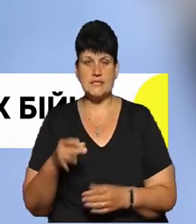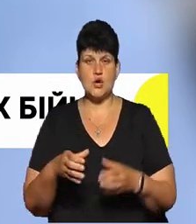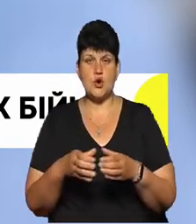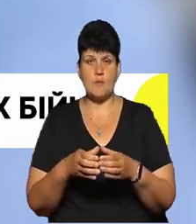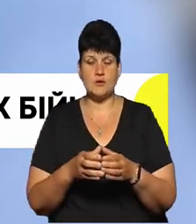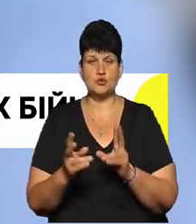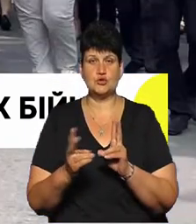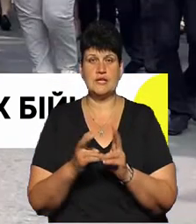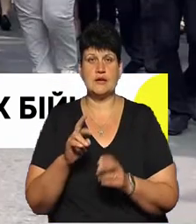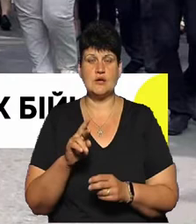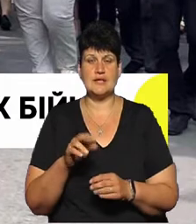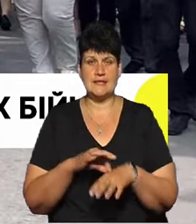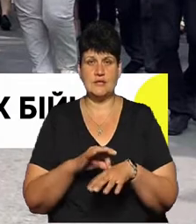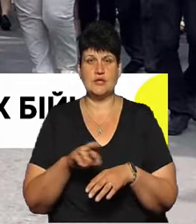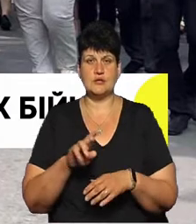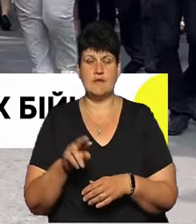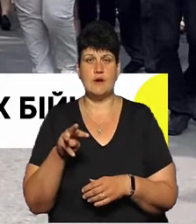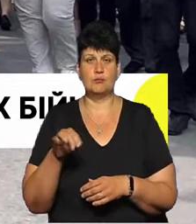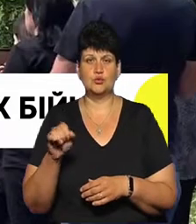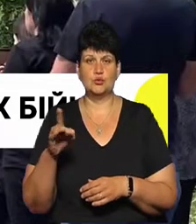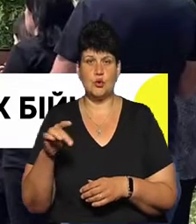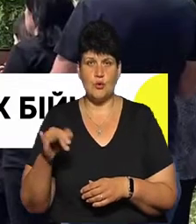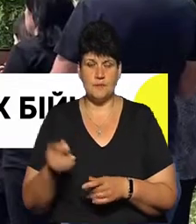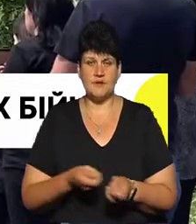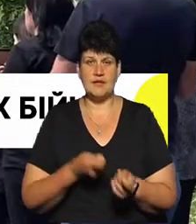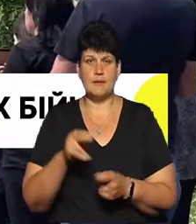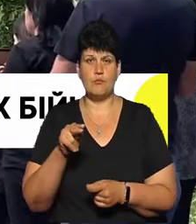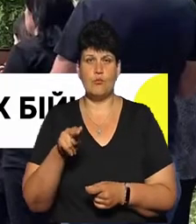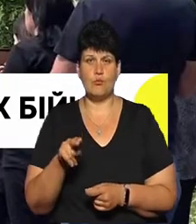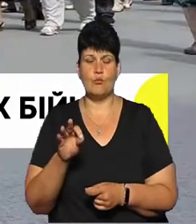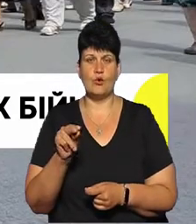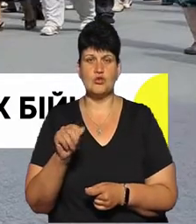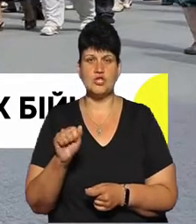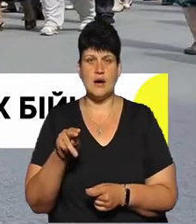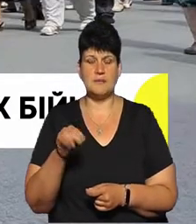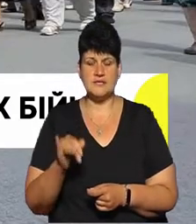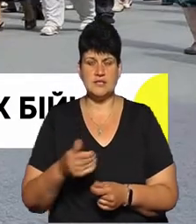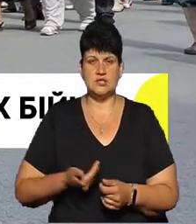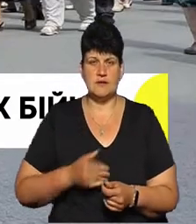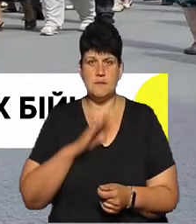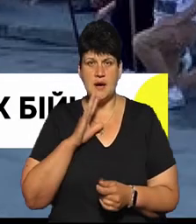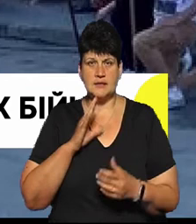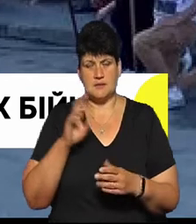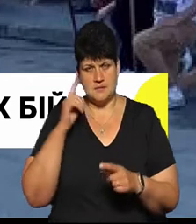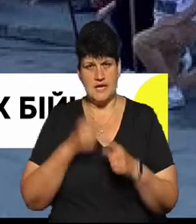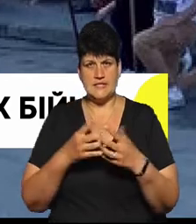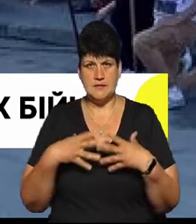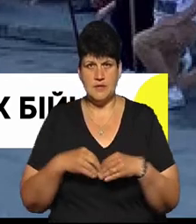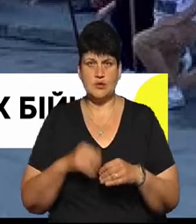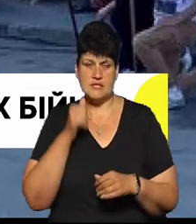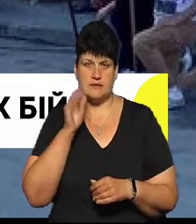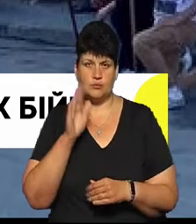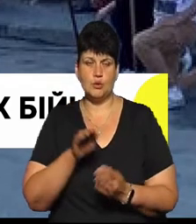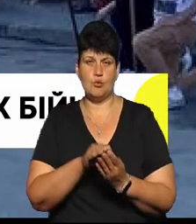Мудрого. Привезли бійця в його рідне село Почапанці, де проживає його мати та брат із сім'єю. Завтра там відбудеться похорон. У Бережанській